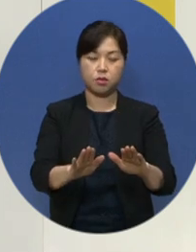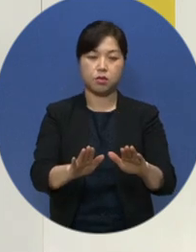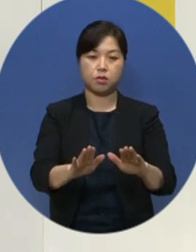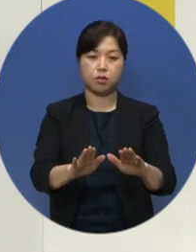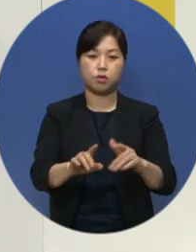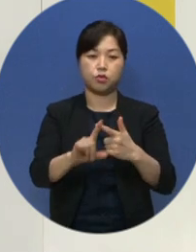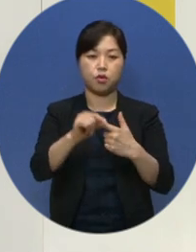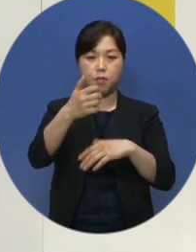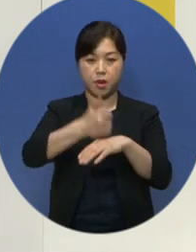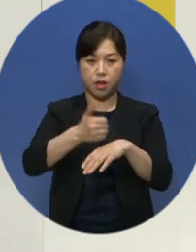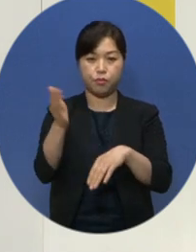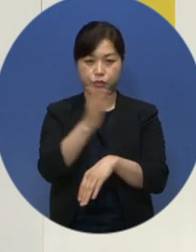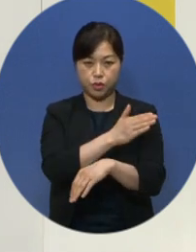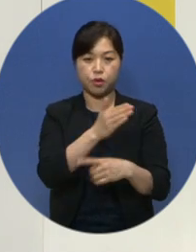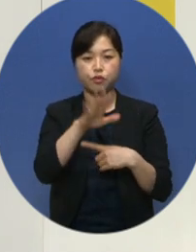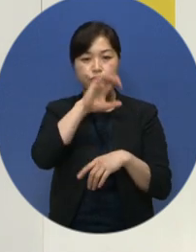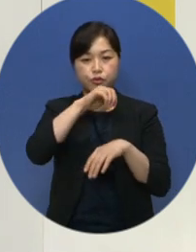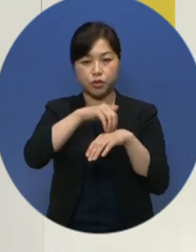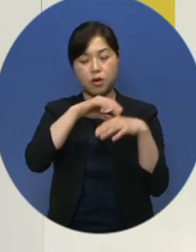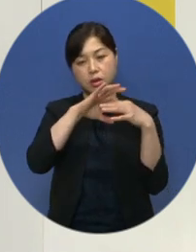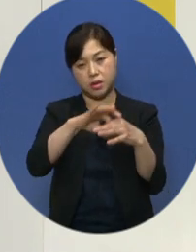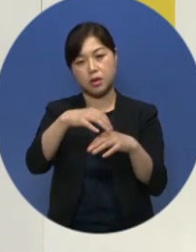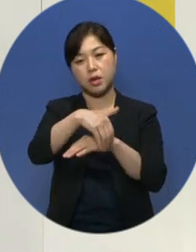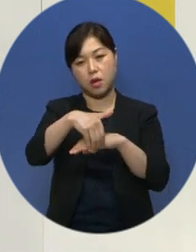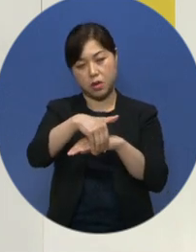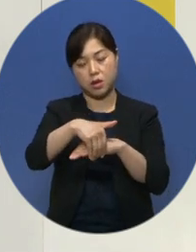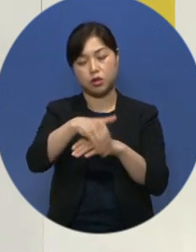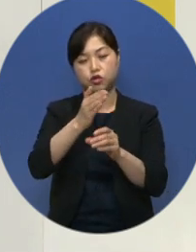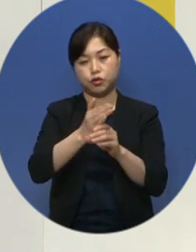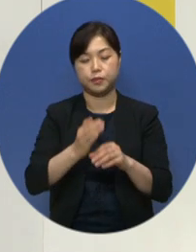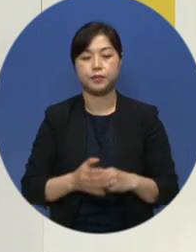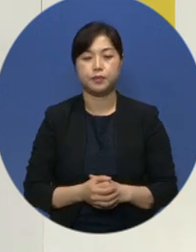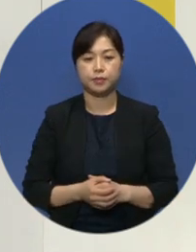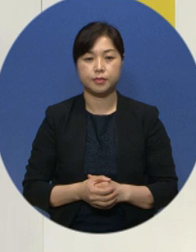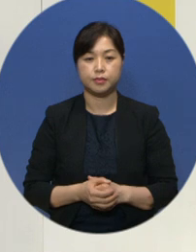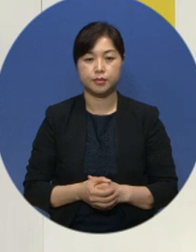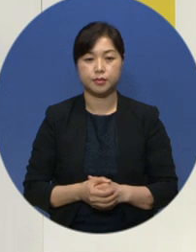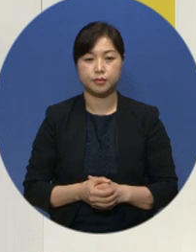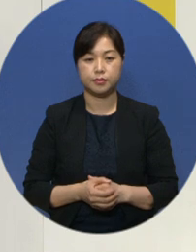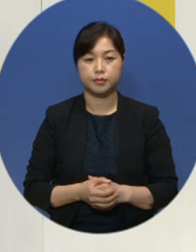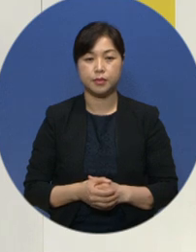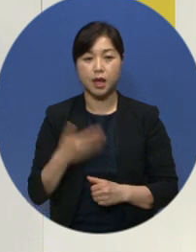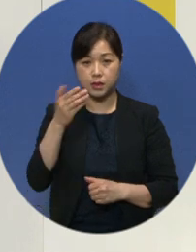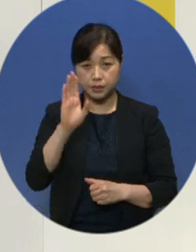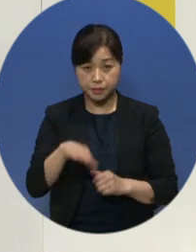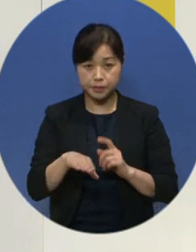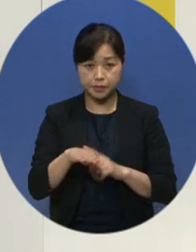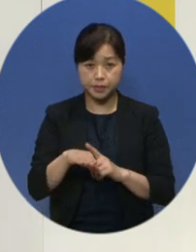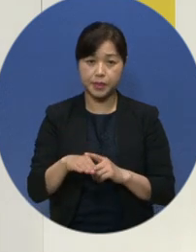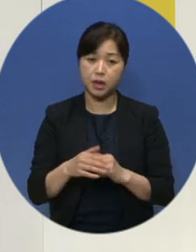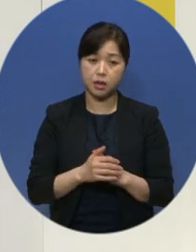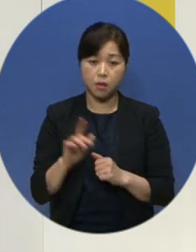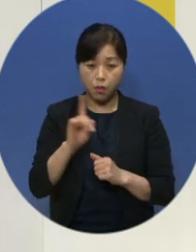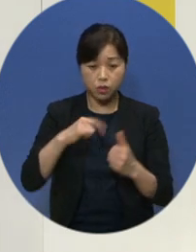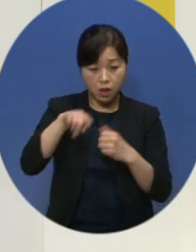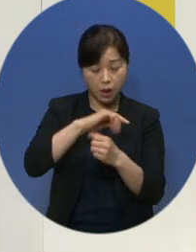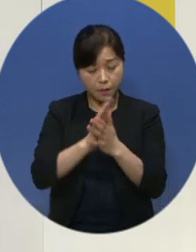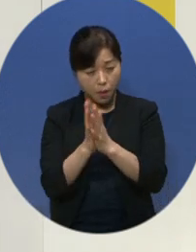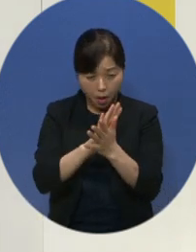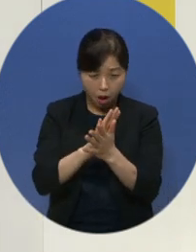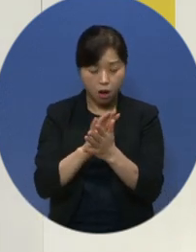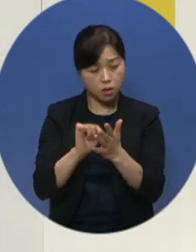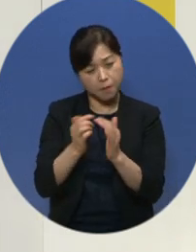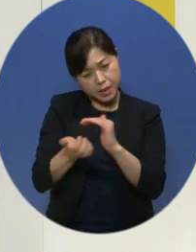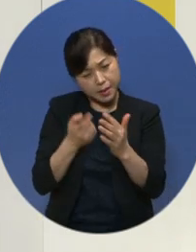훈련할 계획을 세우고 있는데 이제 과연 언제 얼마만큼 더 또 어떤 변수가 일어날 지는 모르겠습니다